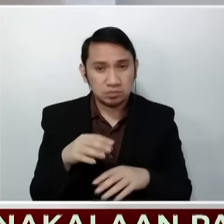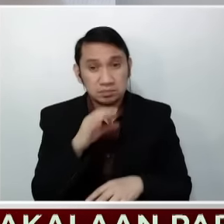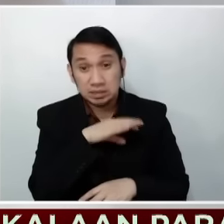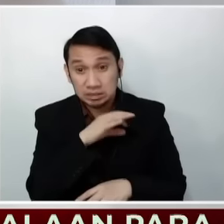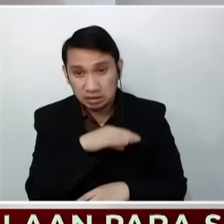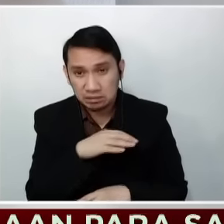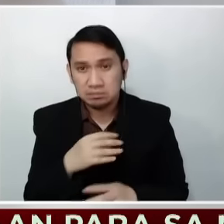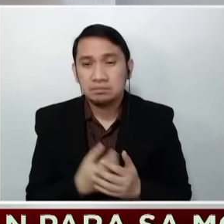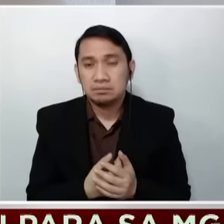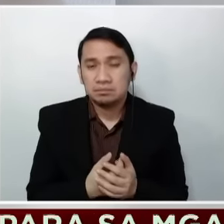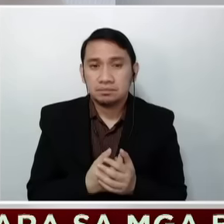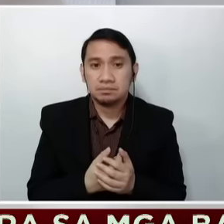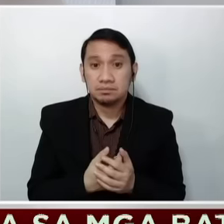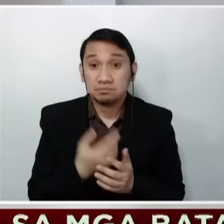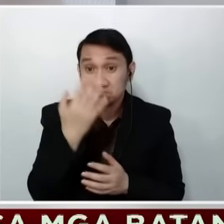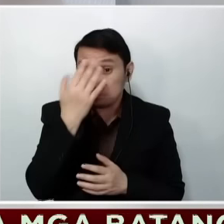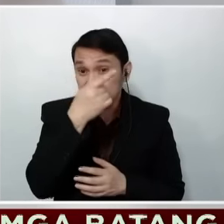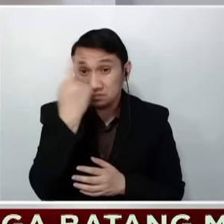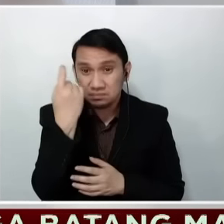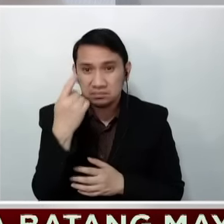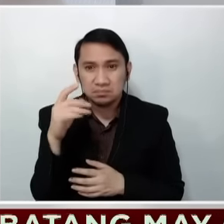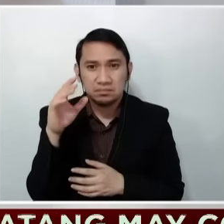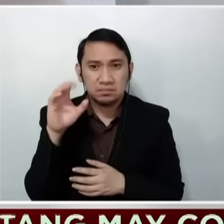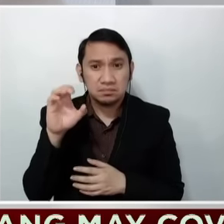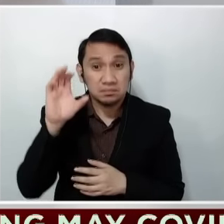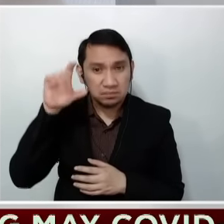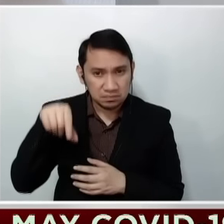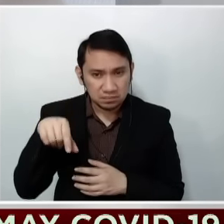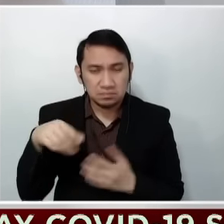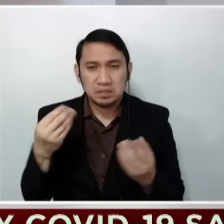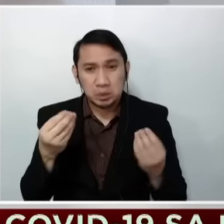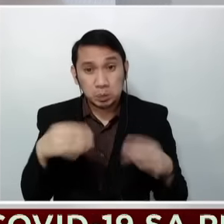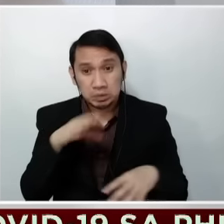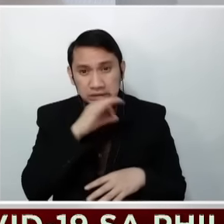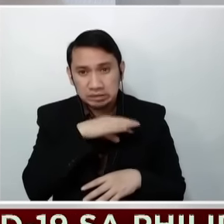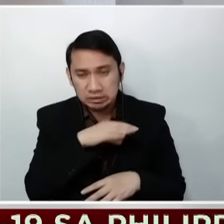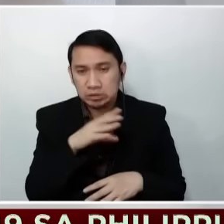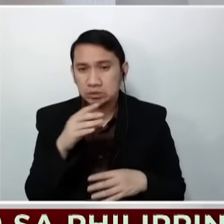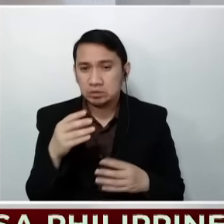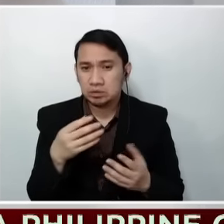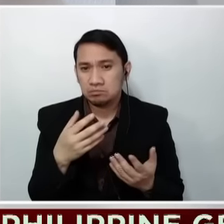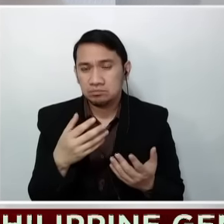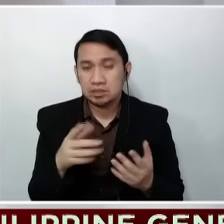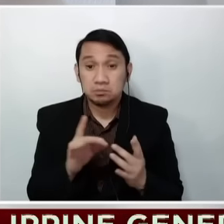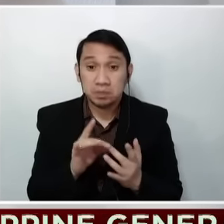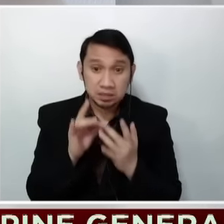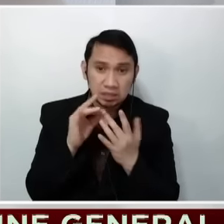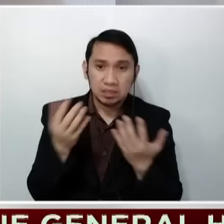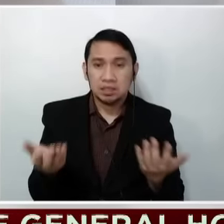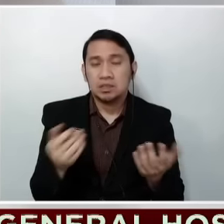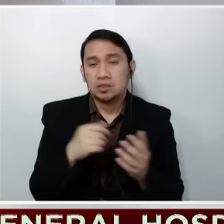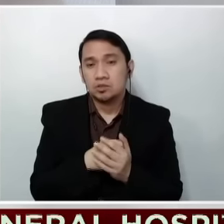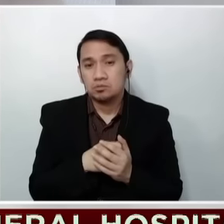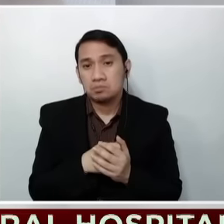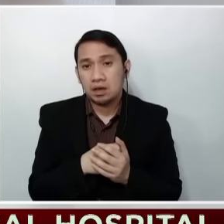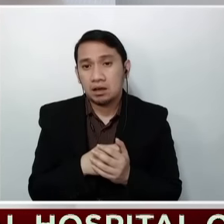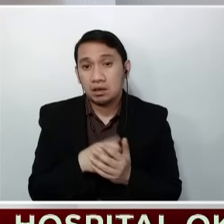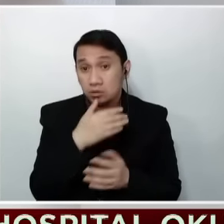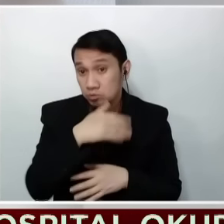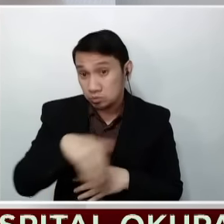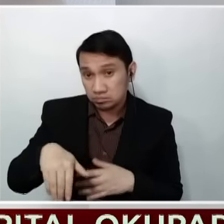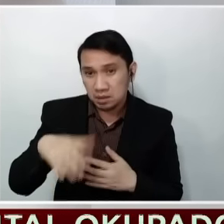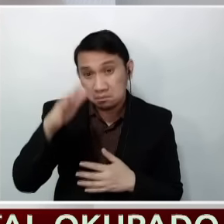sa pagpapa-implement ng ECQ. Yung vulnerable, lalo na yung mga solo parent na may